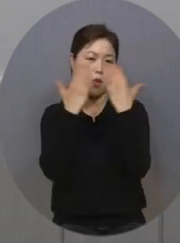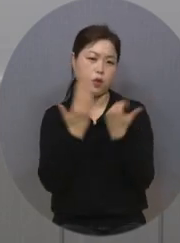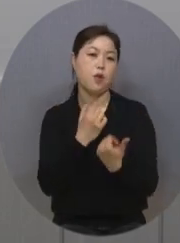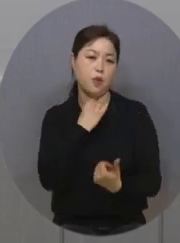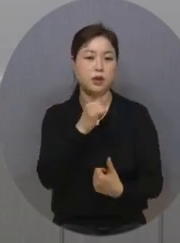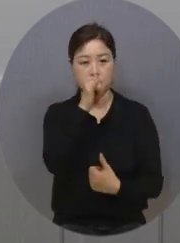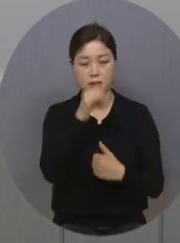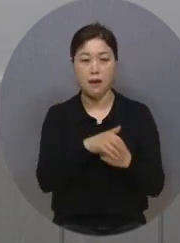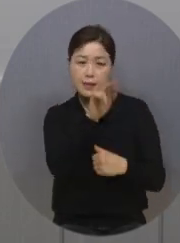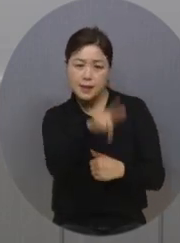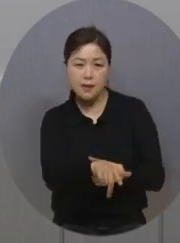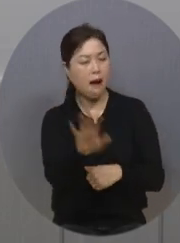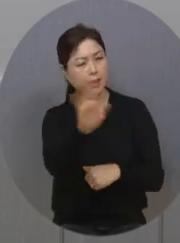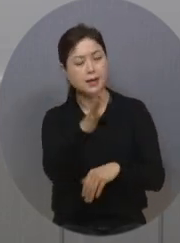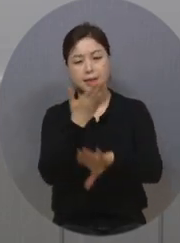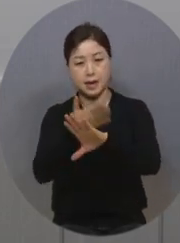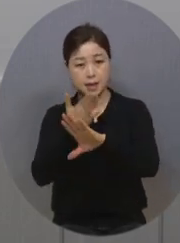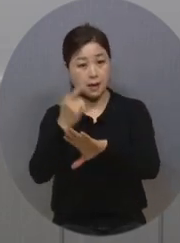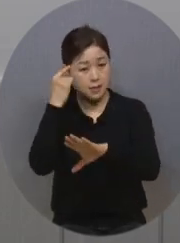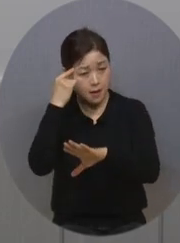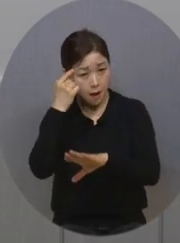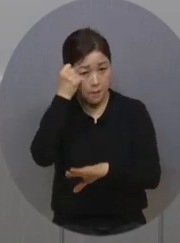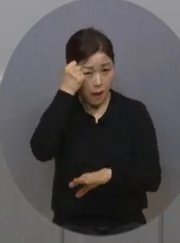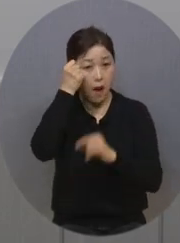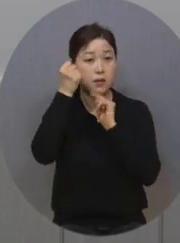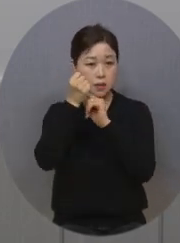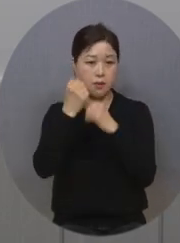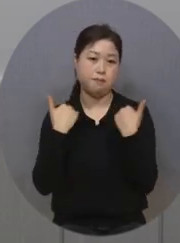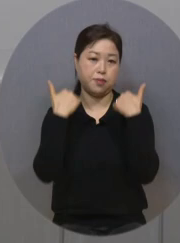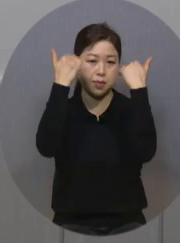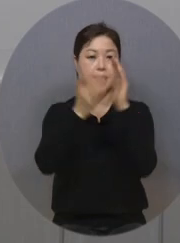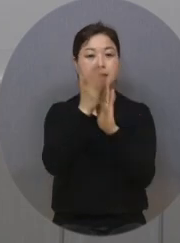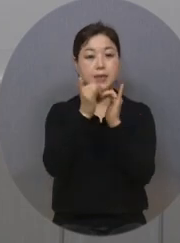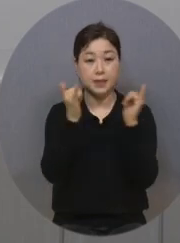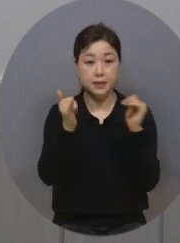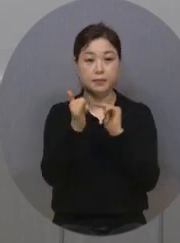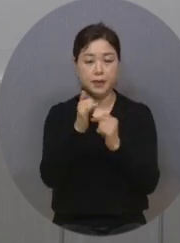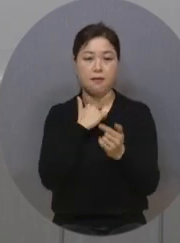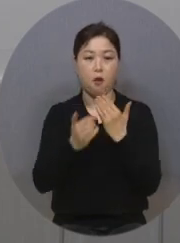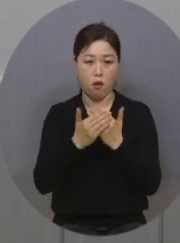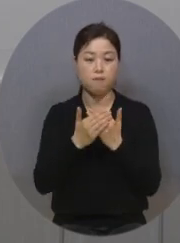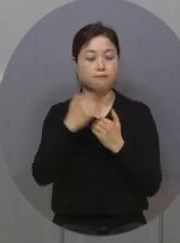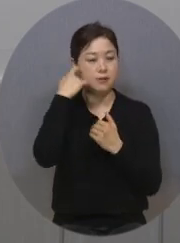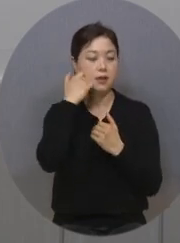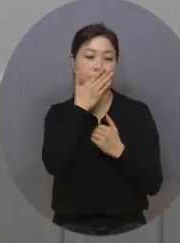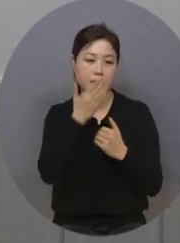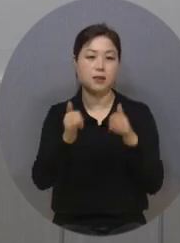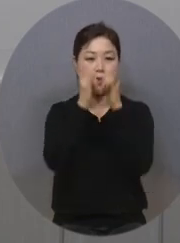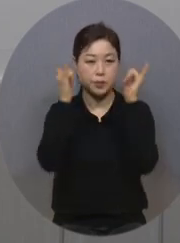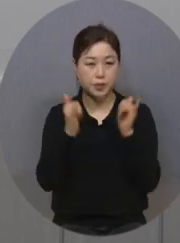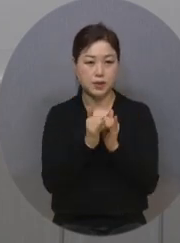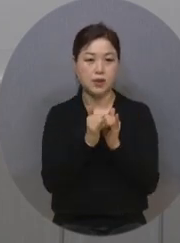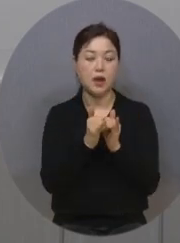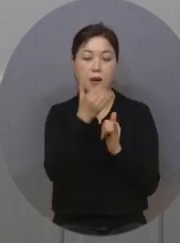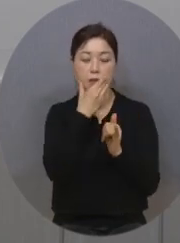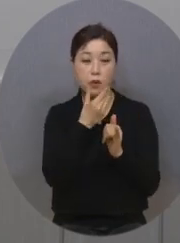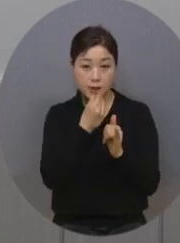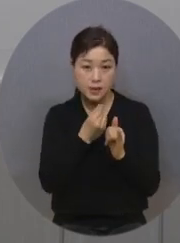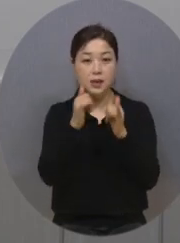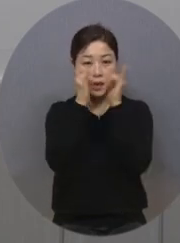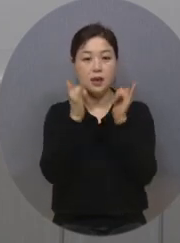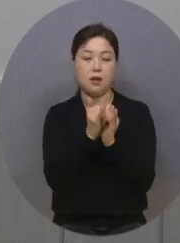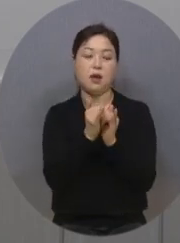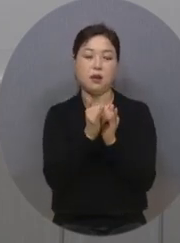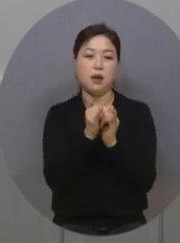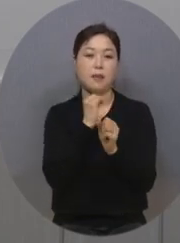것이 아닌 다르다는 것을 인식할 수 있는 성숙한 시민의식이 체감되는 복지사회를 기대합니다. 복지TV